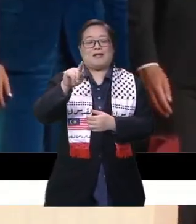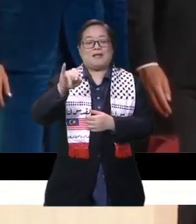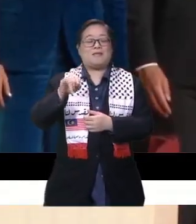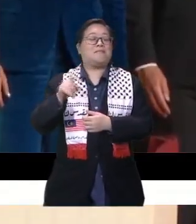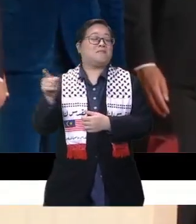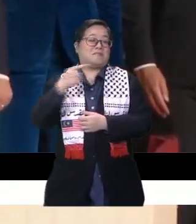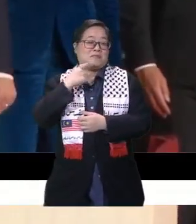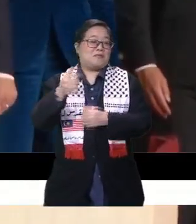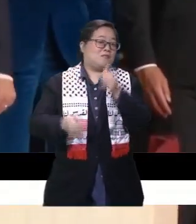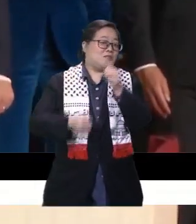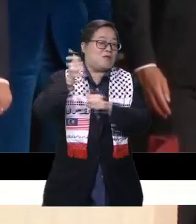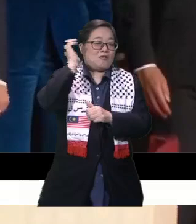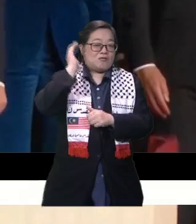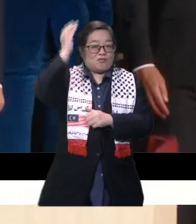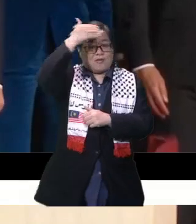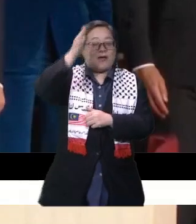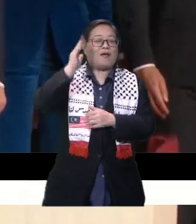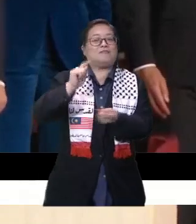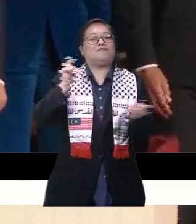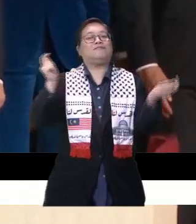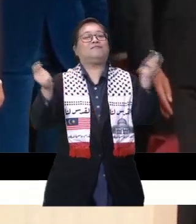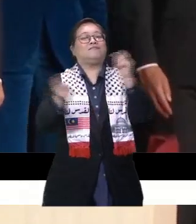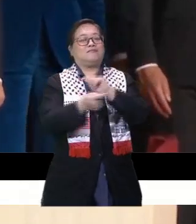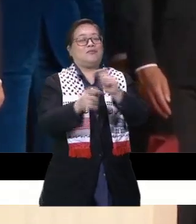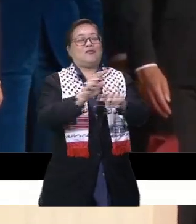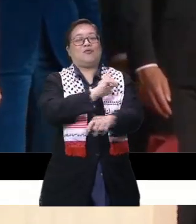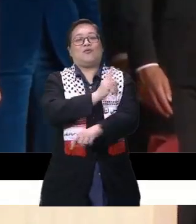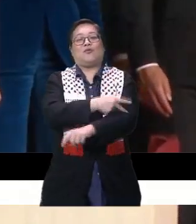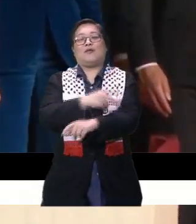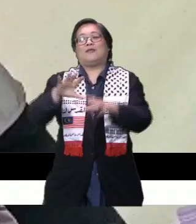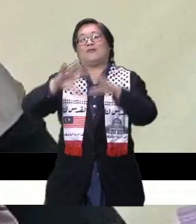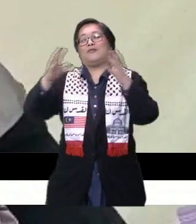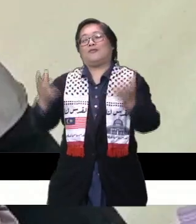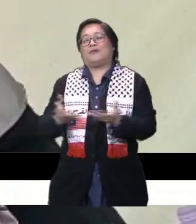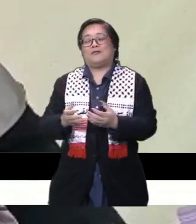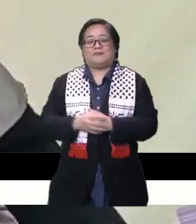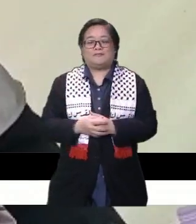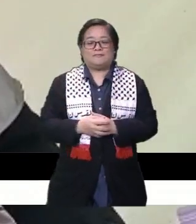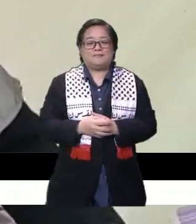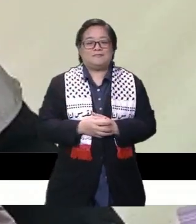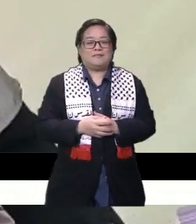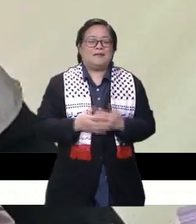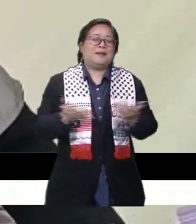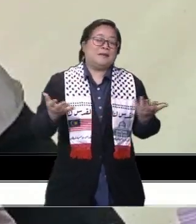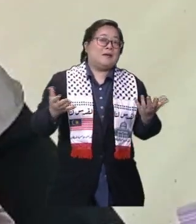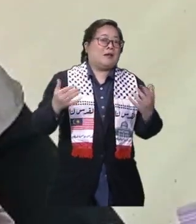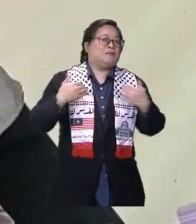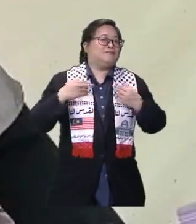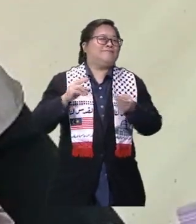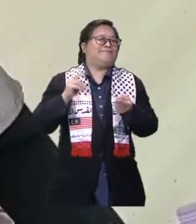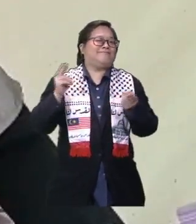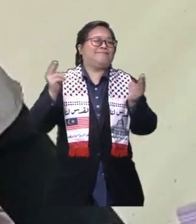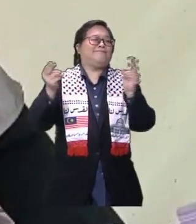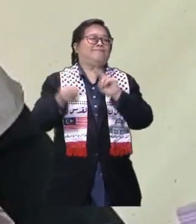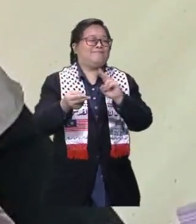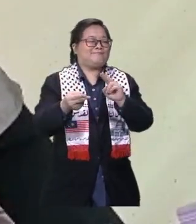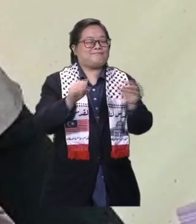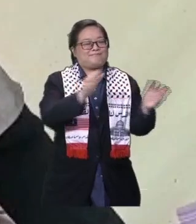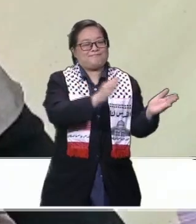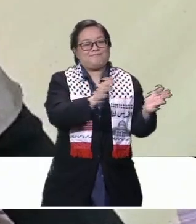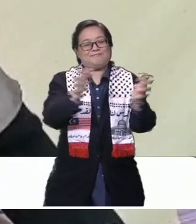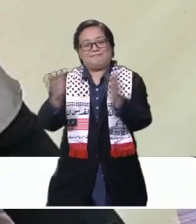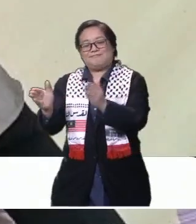berkata kemenangan Trump akan mengubah landskap kuasa-kuasa besar dunia ada perubahan besar dari segi peralihan